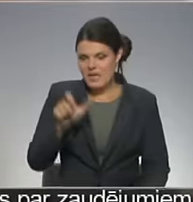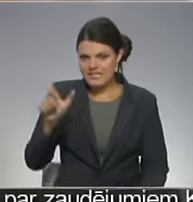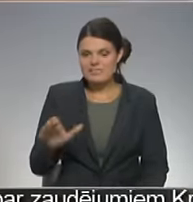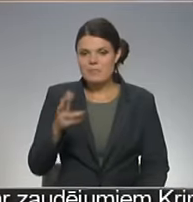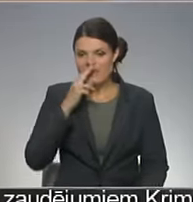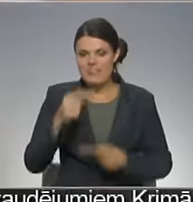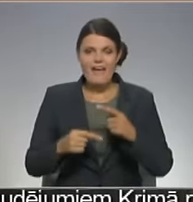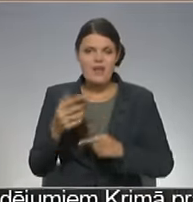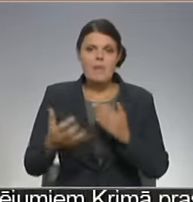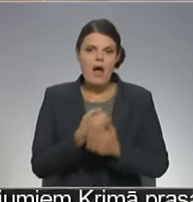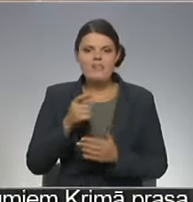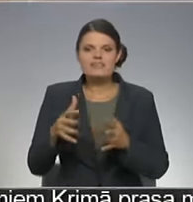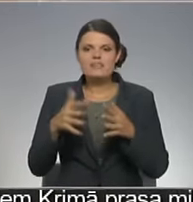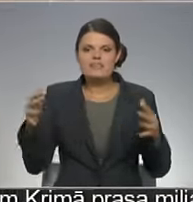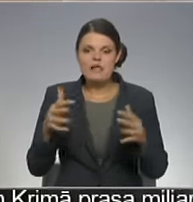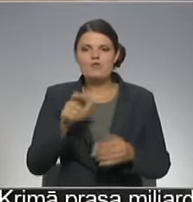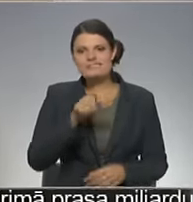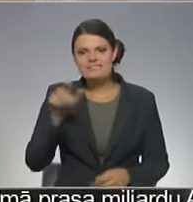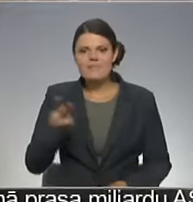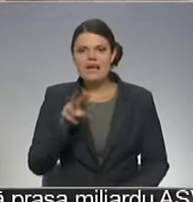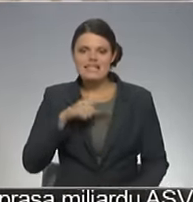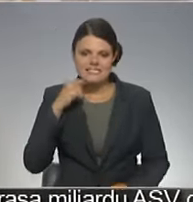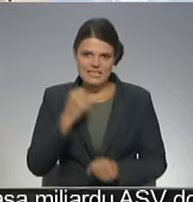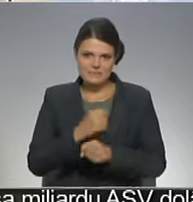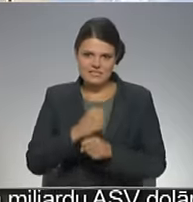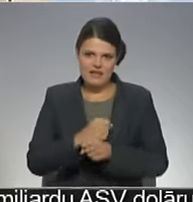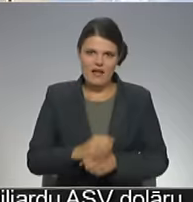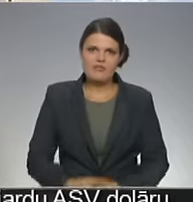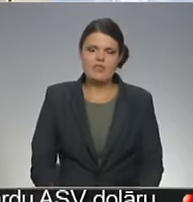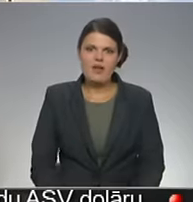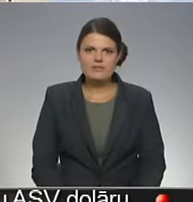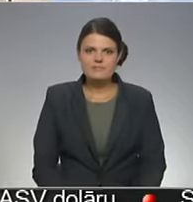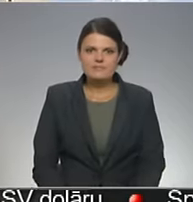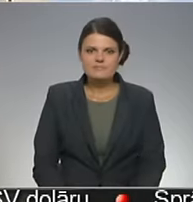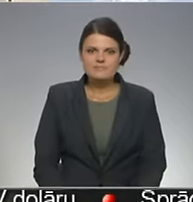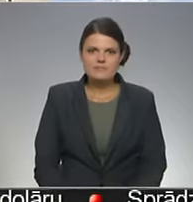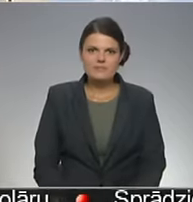bet nevienmēr atrodas tik daudz strādāt gribētāju. Oskars Brasliņš, Artūrs Gruzdiņš, Vidzemes televīzija.